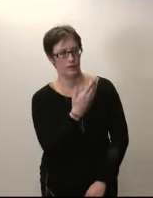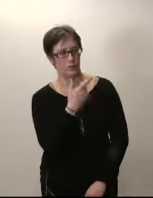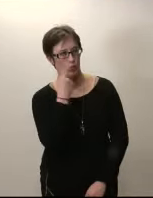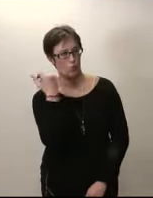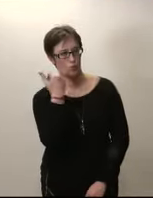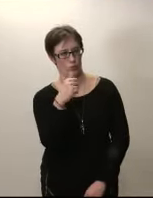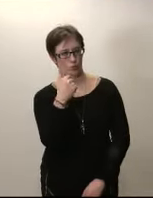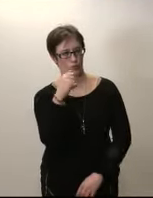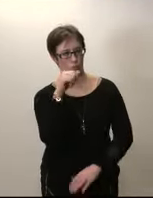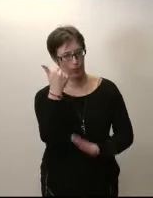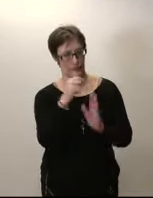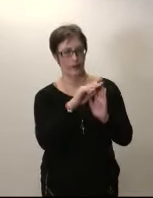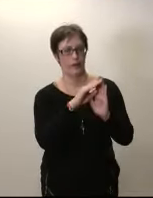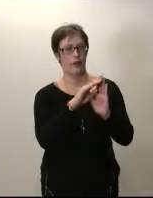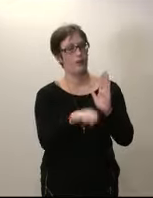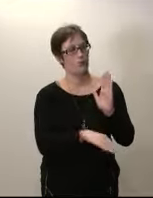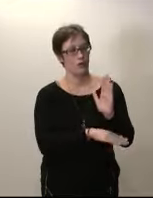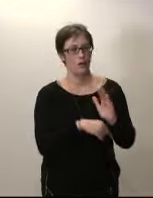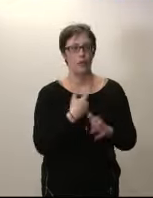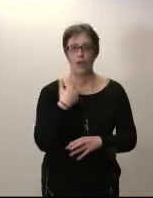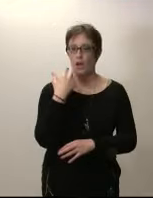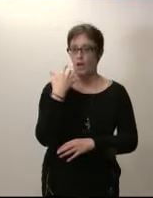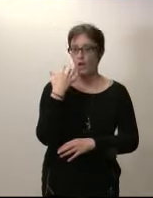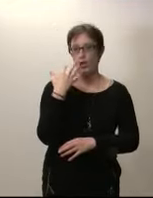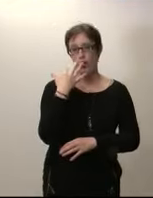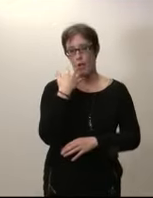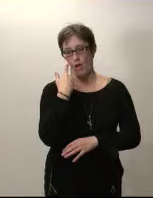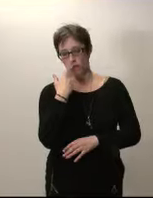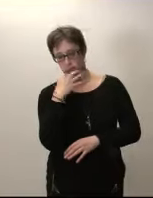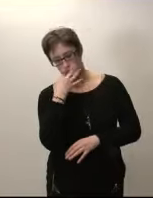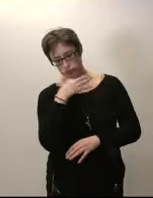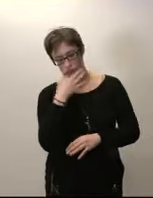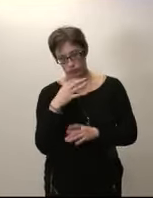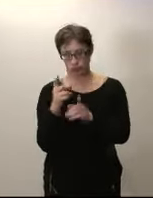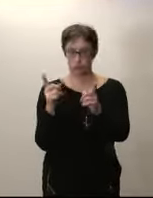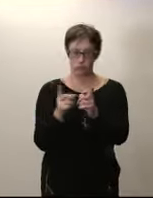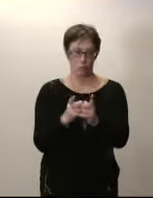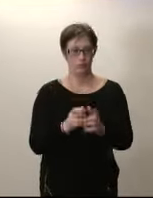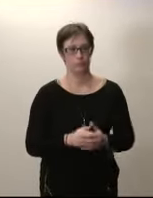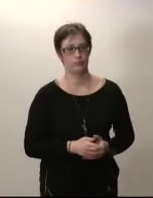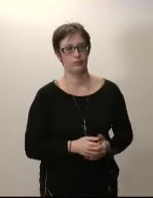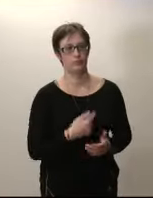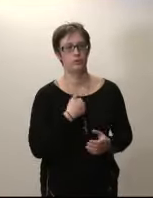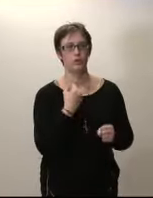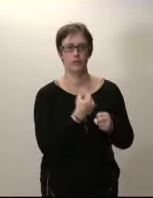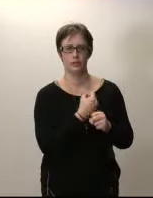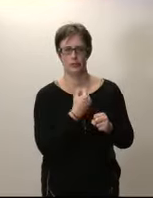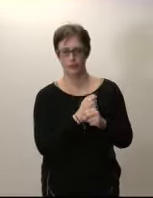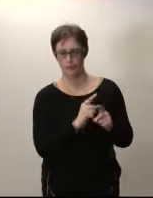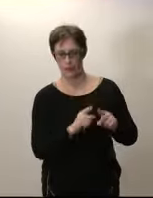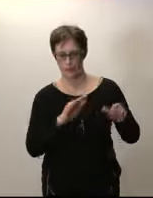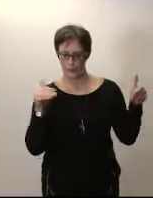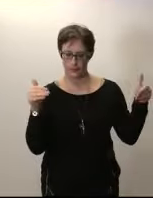Je serai moins long que mon collègue. J'ai travaillé plus particulièrement sur l'annexe 4, les éléments de